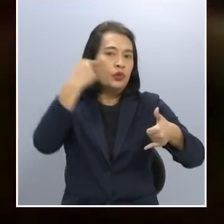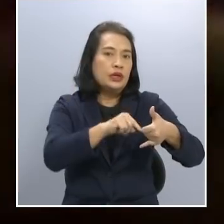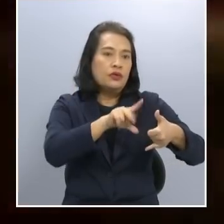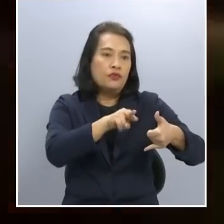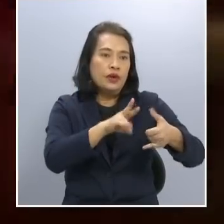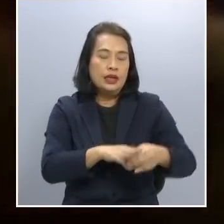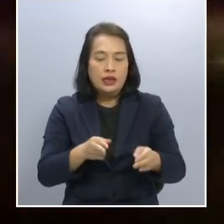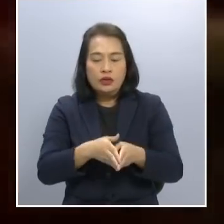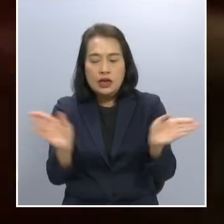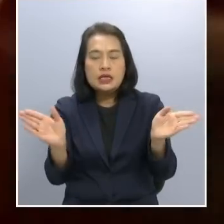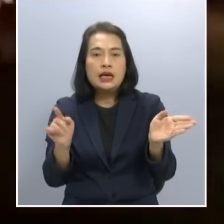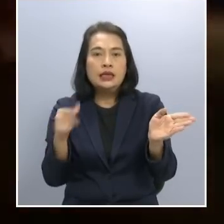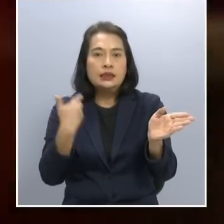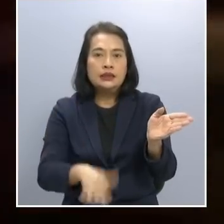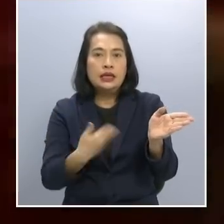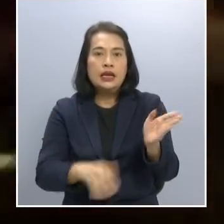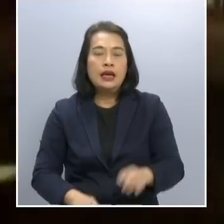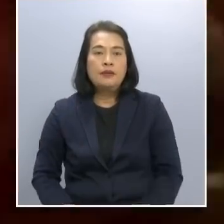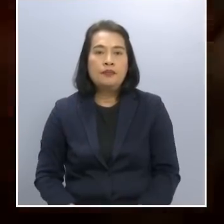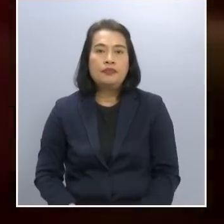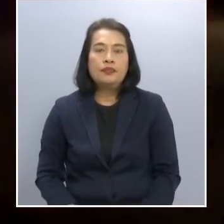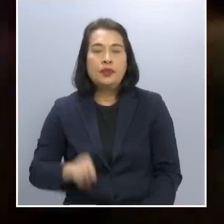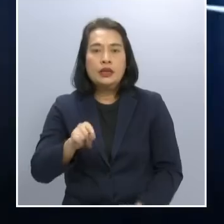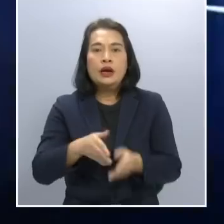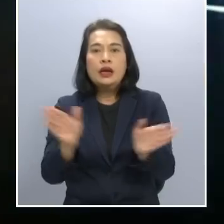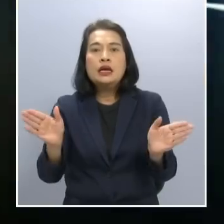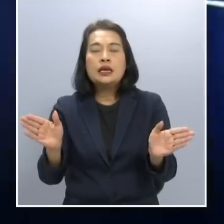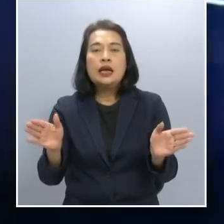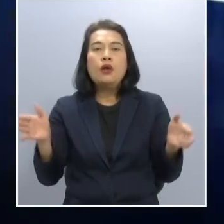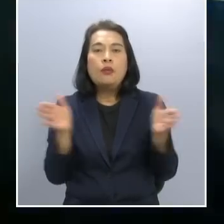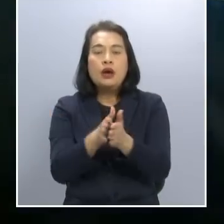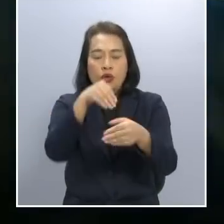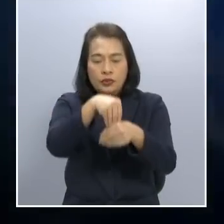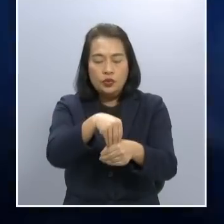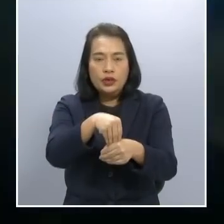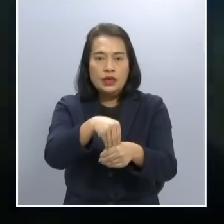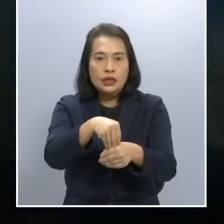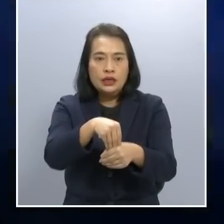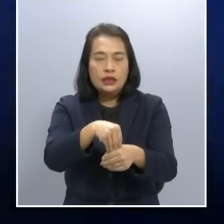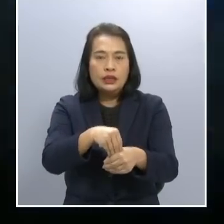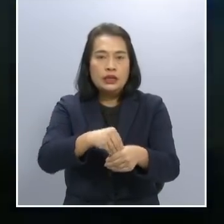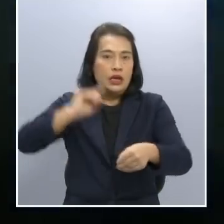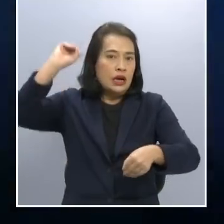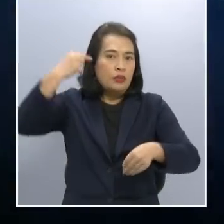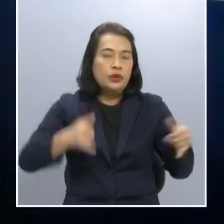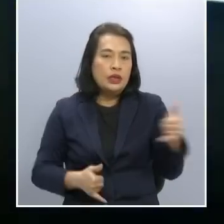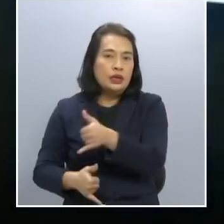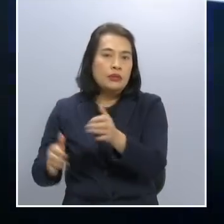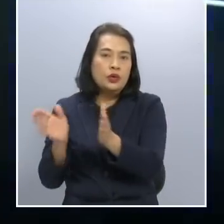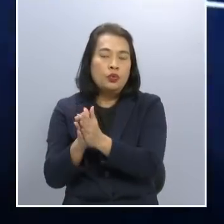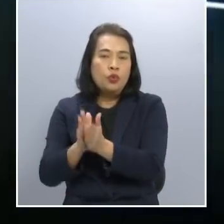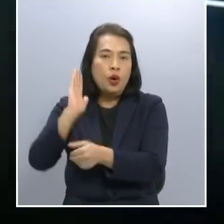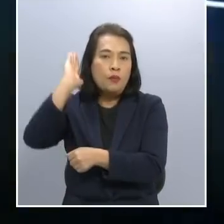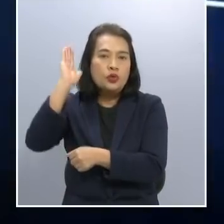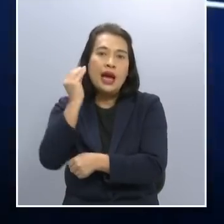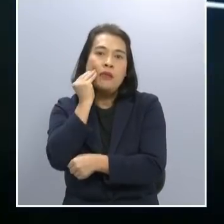างกันฮะต่อมาคืนดีกันอีกผู้ตายเองก็ไปอยู่ที่บ้านของฝ่ายชายที่ลพบุรีกระทั่งเมื่อคืนนี้ครับ18มิถุ